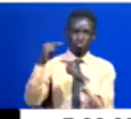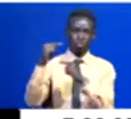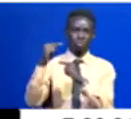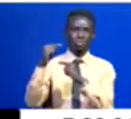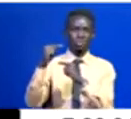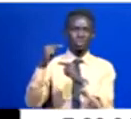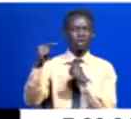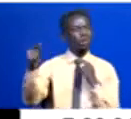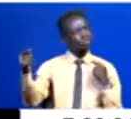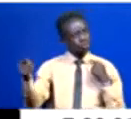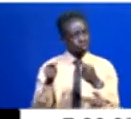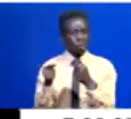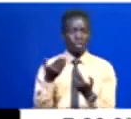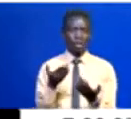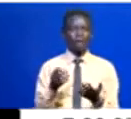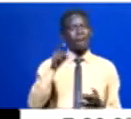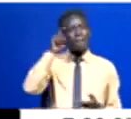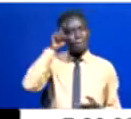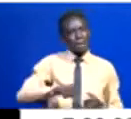Enjoy it while it lasts.